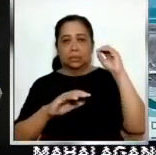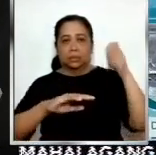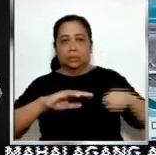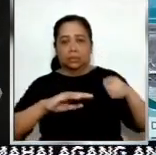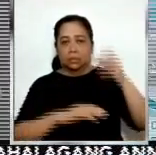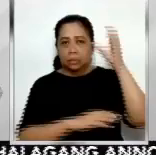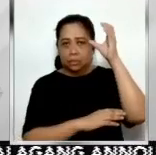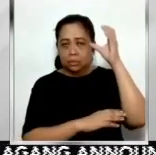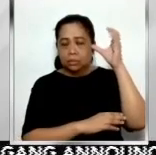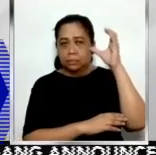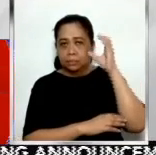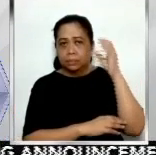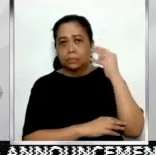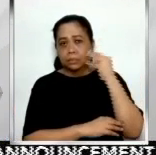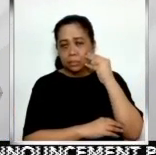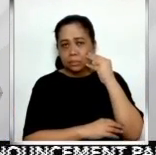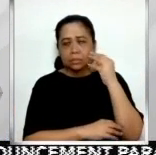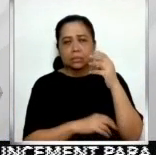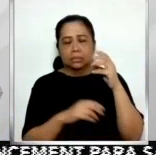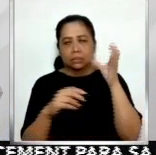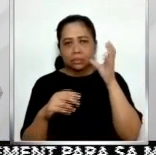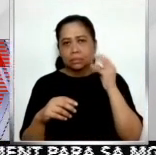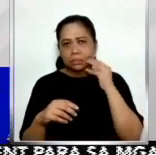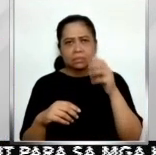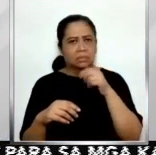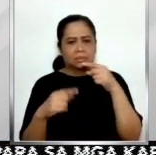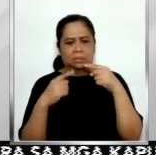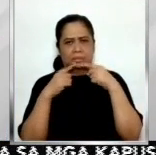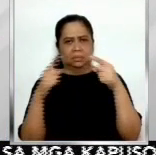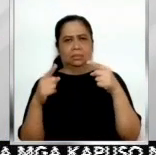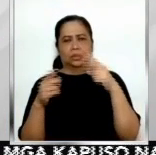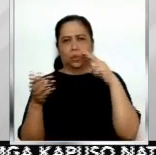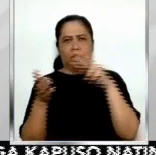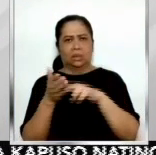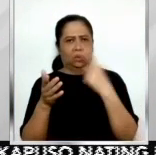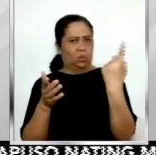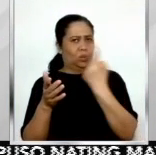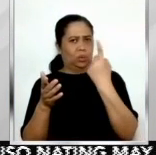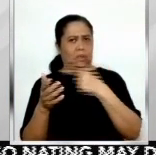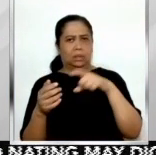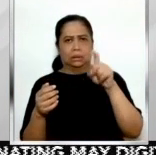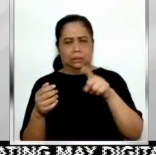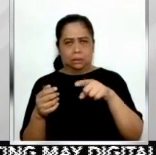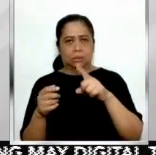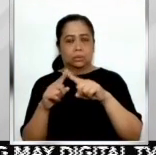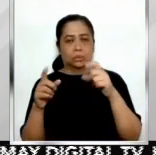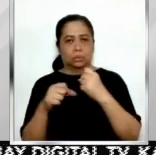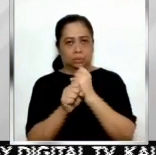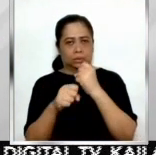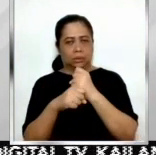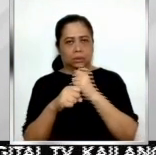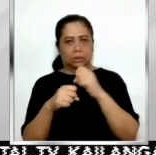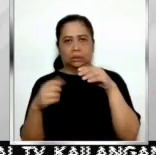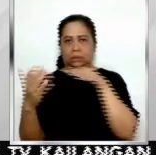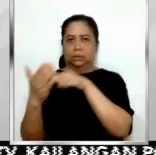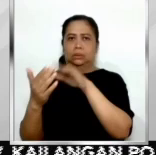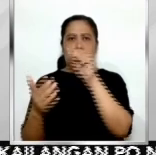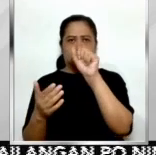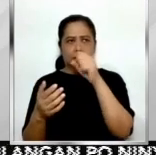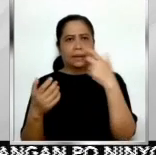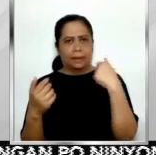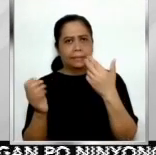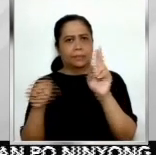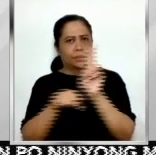Carpio Morales, hindi lang naman pahayag ng mga testigo ang kailangan upang makabuo ng kaso. Meron ding magagamit